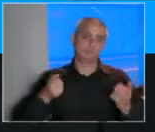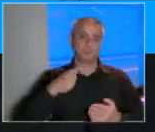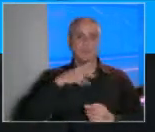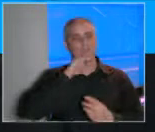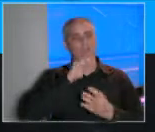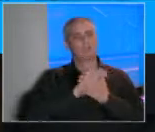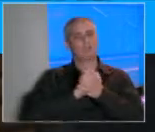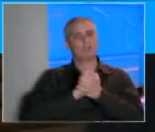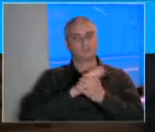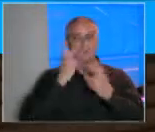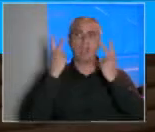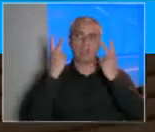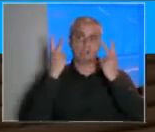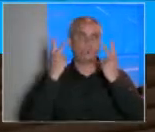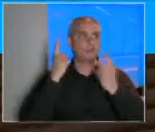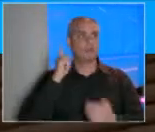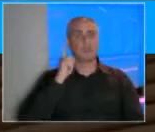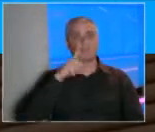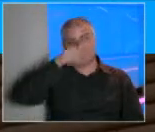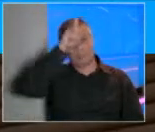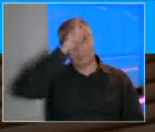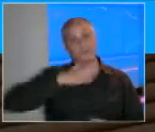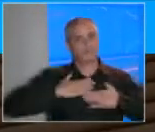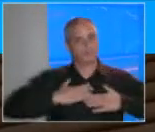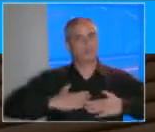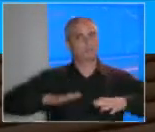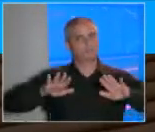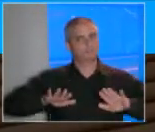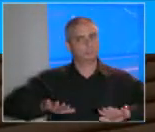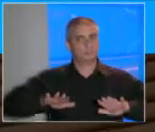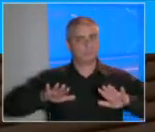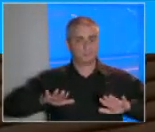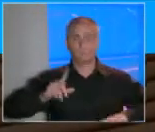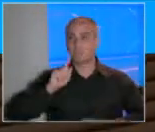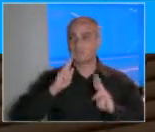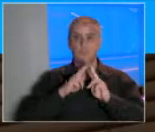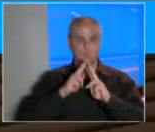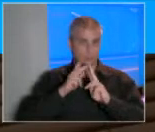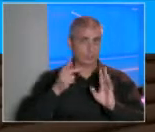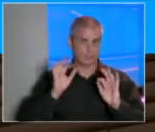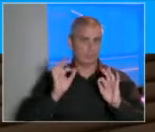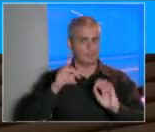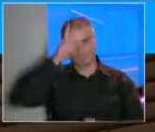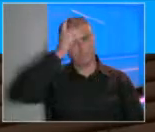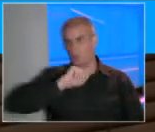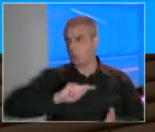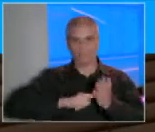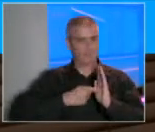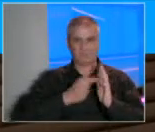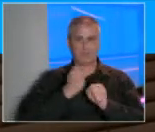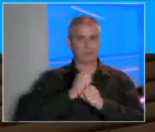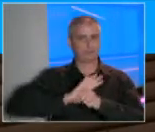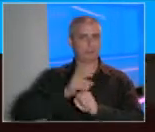הטון הידידותי שלה הוא חשוב. גם גרמניה מרגיעה, מס מרגיע בפגישות באמת, שגרמניה לא מתכוונת